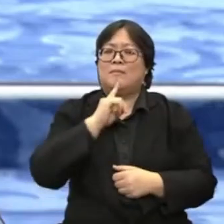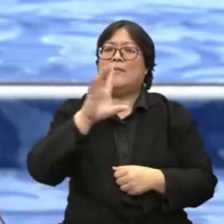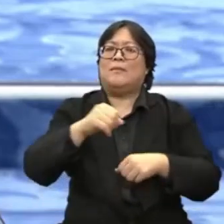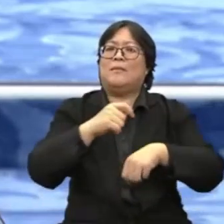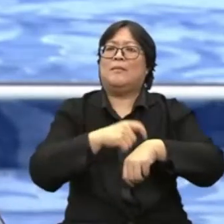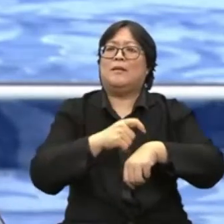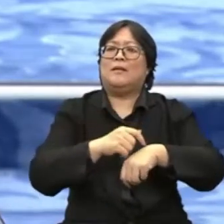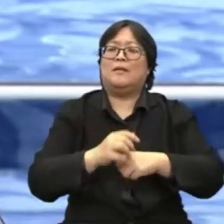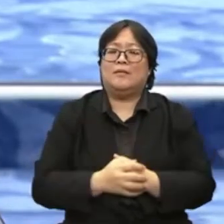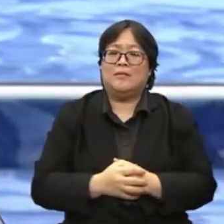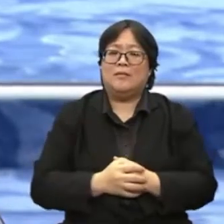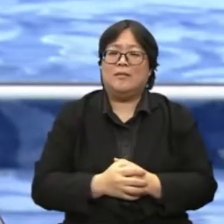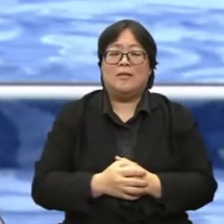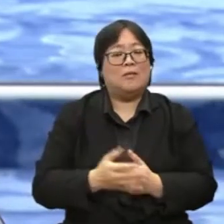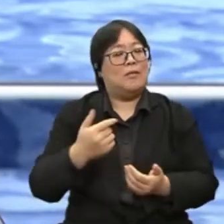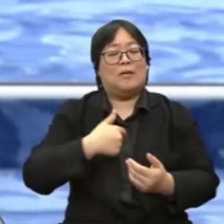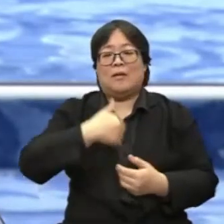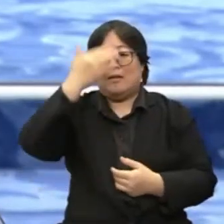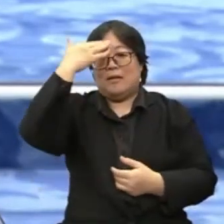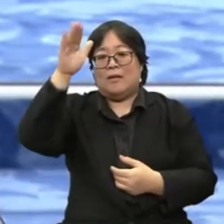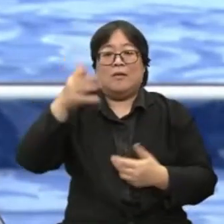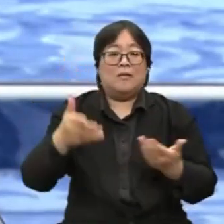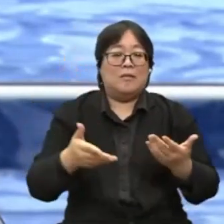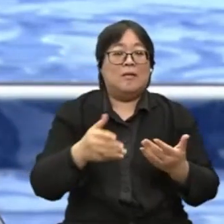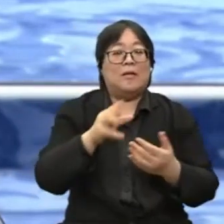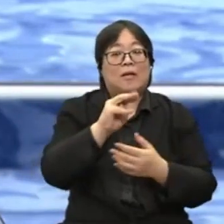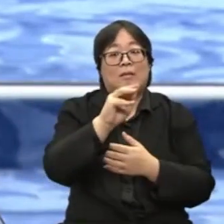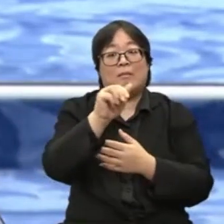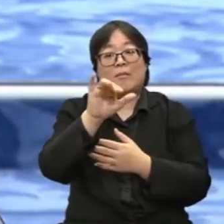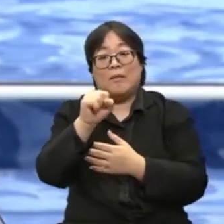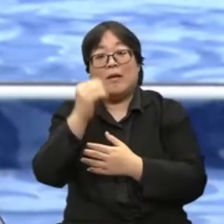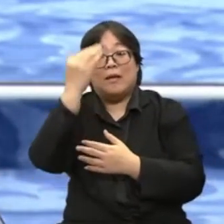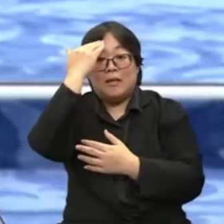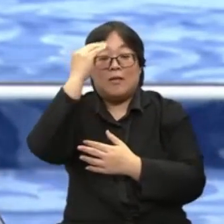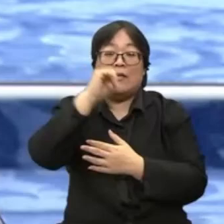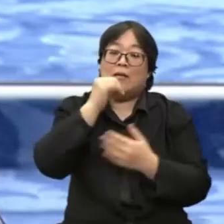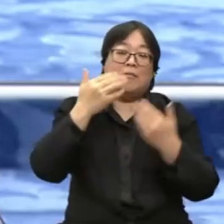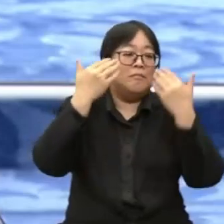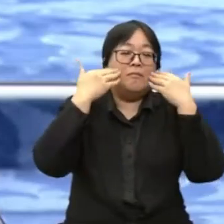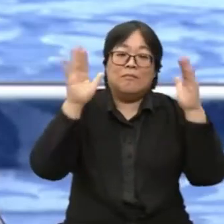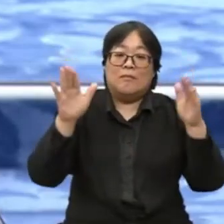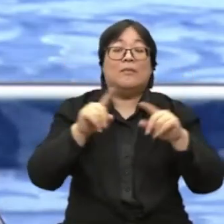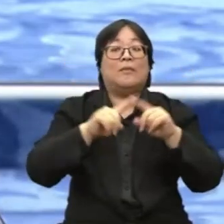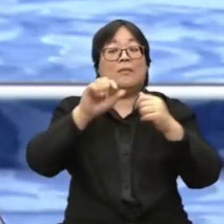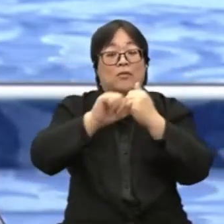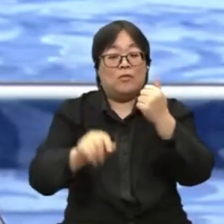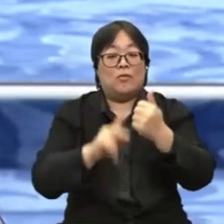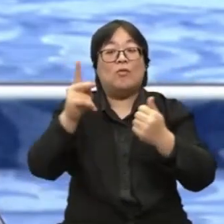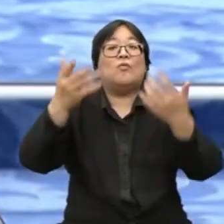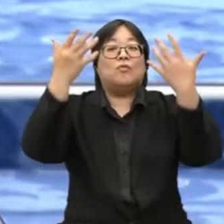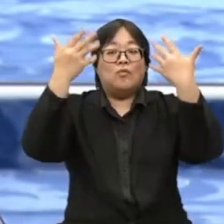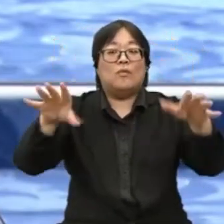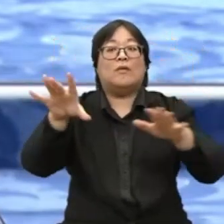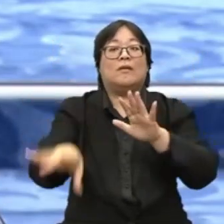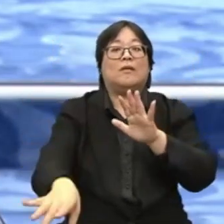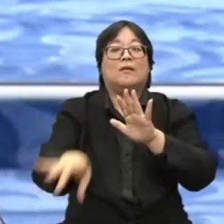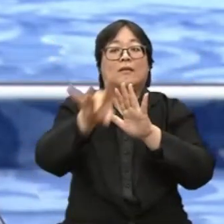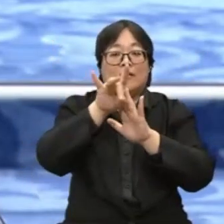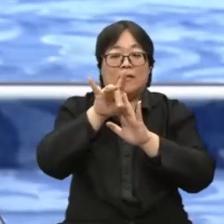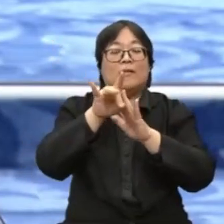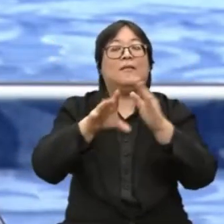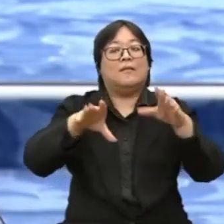masa mungkin saya tak tahu sama agaban Islam Selangor dimaklumkan atau tidak P kuuasa sudah pun dilantik